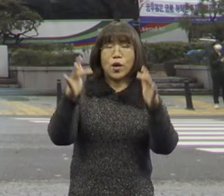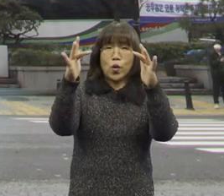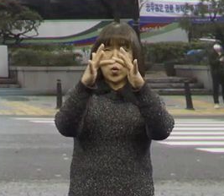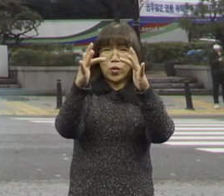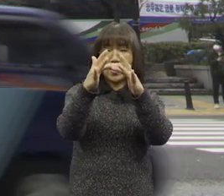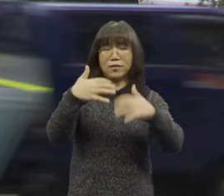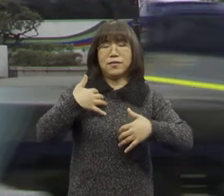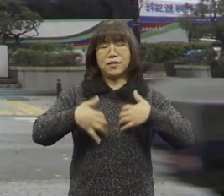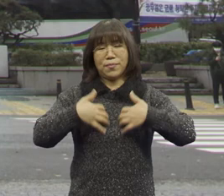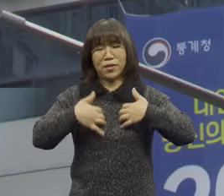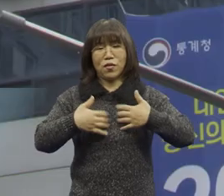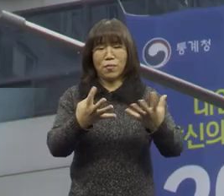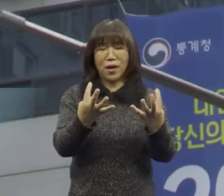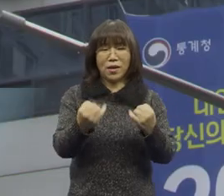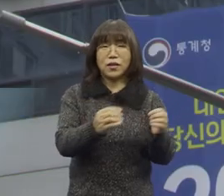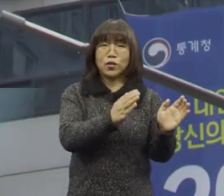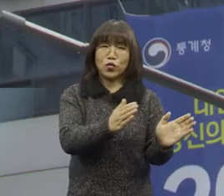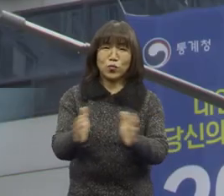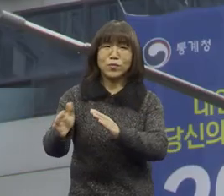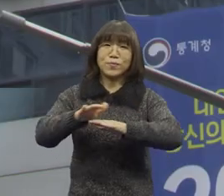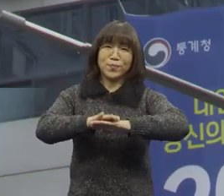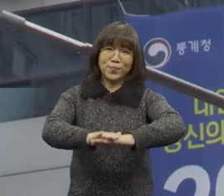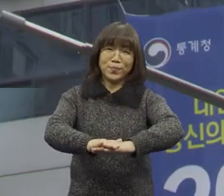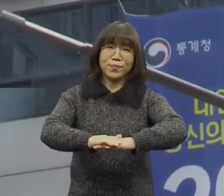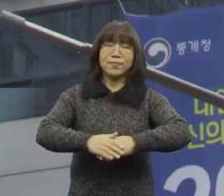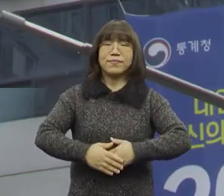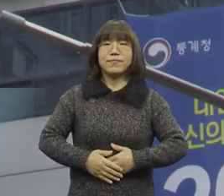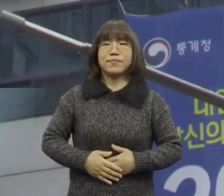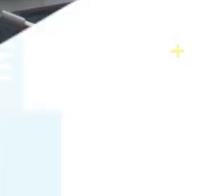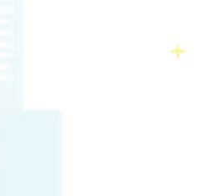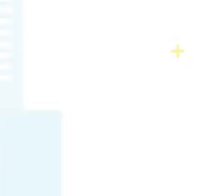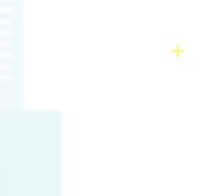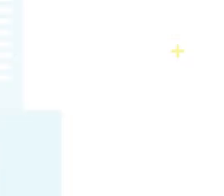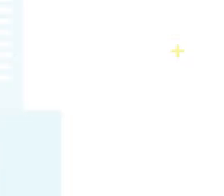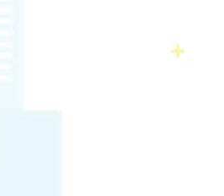온라인으로 즐길 수 있는 다양한 강좌를 개설하고 있습니다.